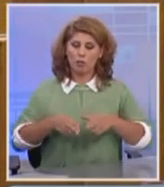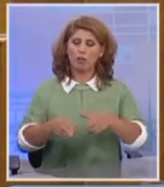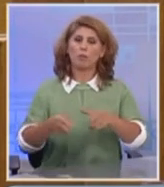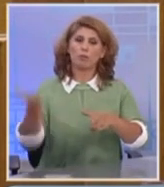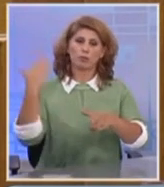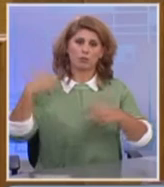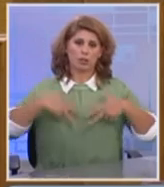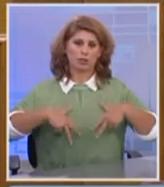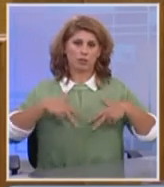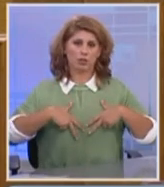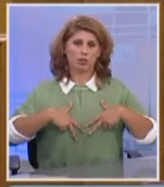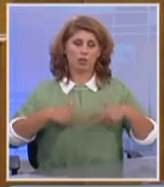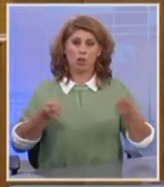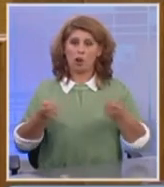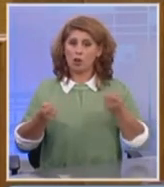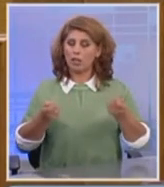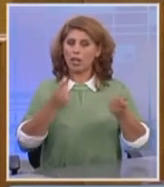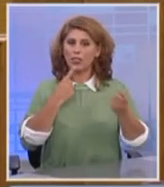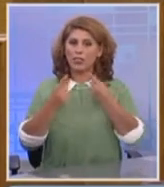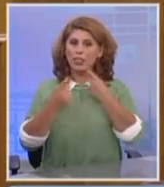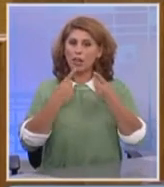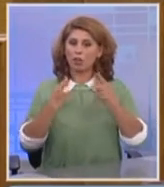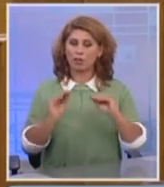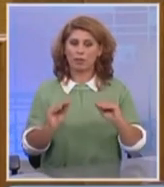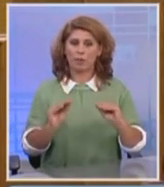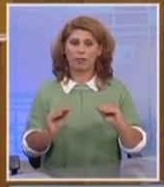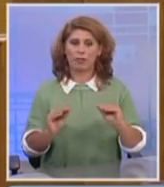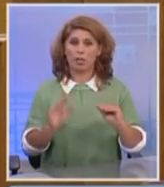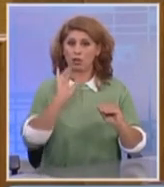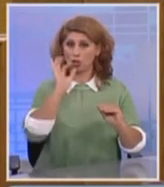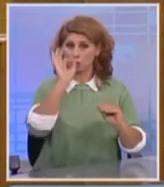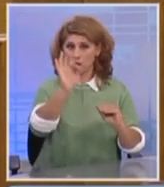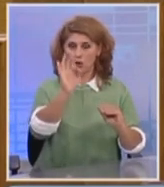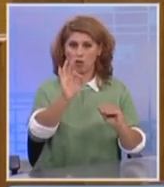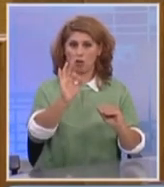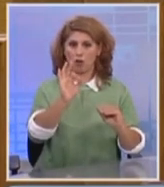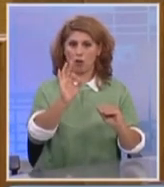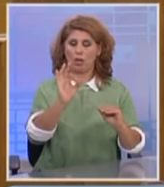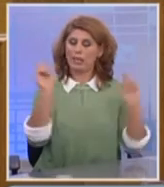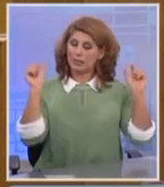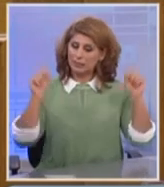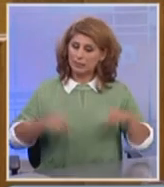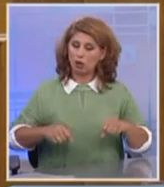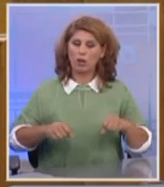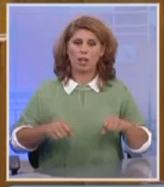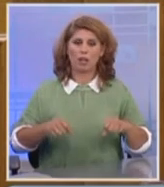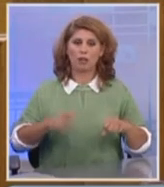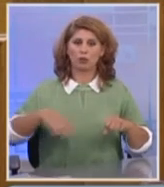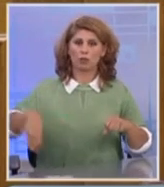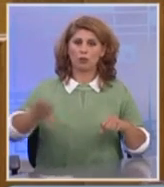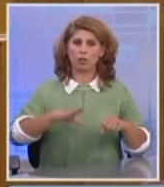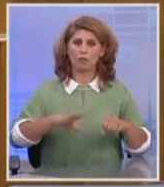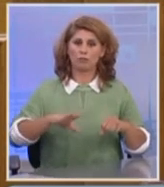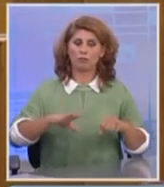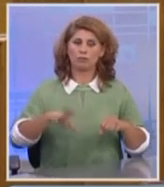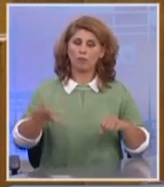κυβερνήσεις. Οργανώσατε ένα διάλογο για την παιδεία. Επιδιώξατε να αποσπάσετε τη συνένεση του λαού και σε αυτό